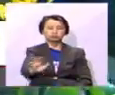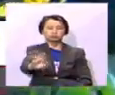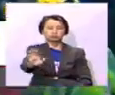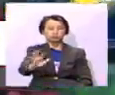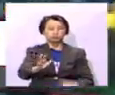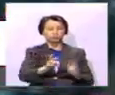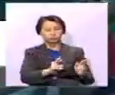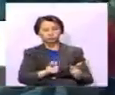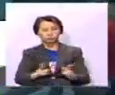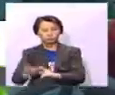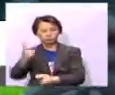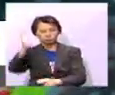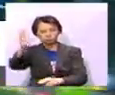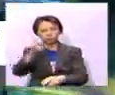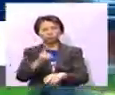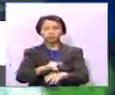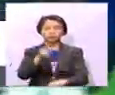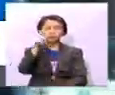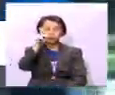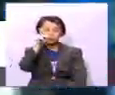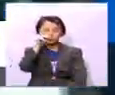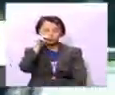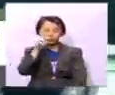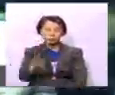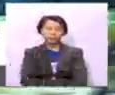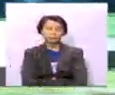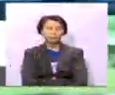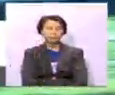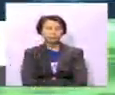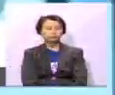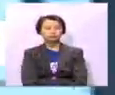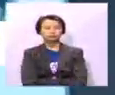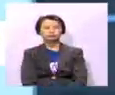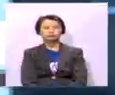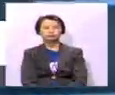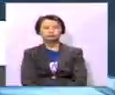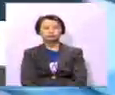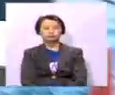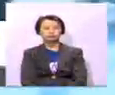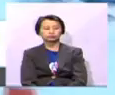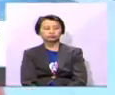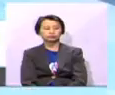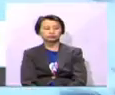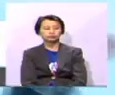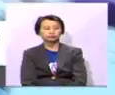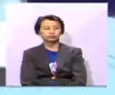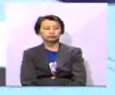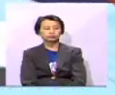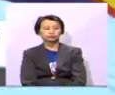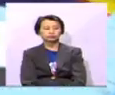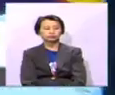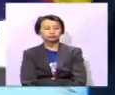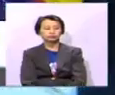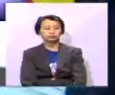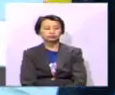Perancangan seterusnya adalah di Kedah. DJ